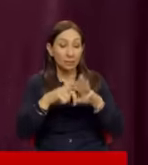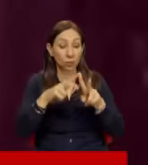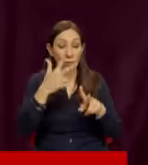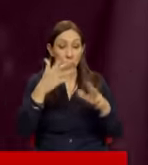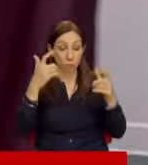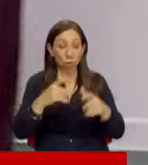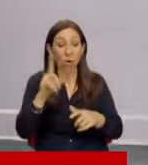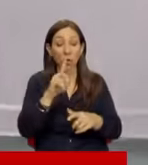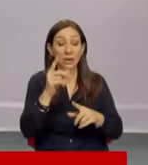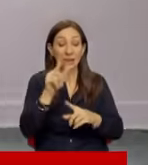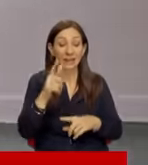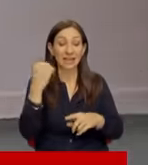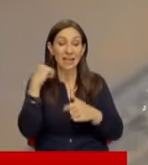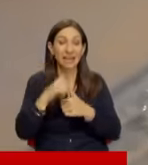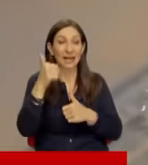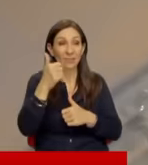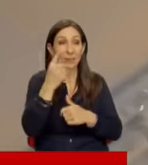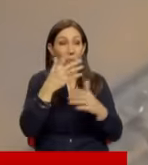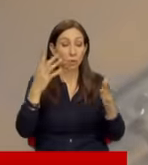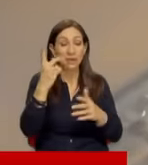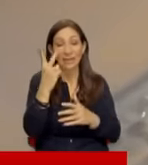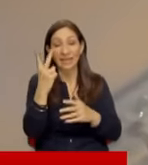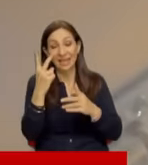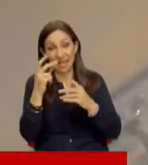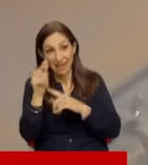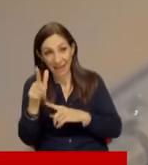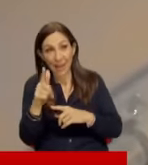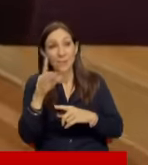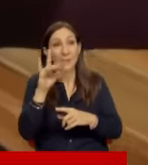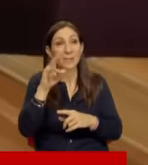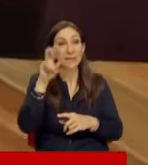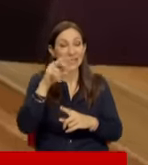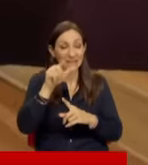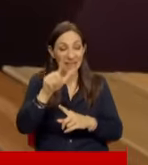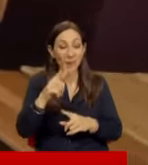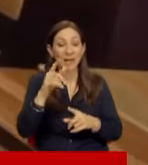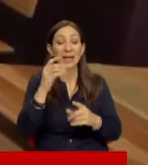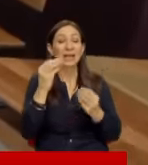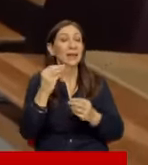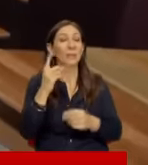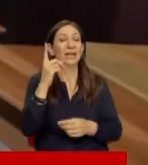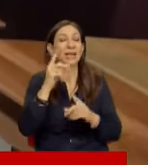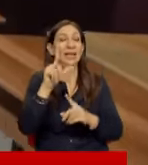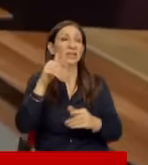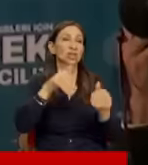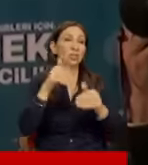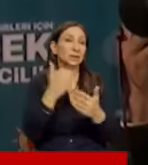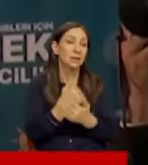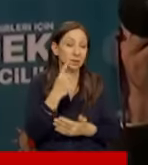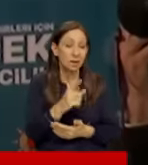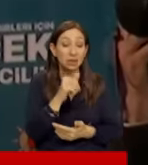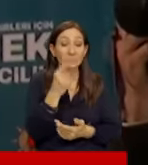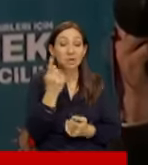büyükşehir 10 ilde, yeniden Refah Partisi 1'i büyükşehir 2 ilde, MHP 8 ilde, İYİ Parti ise 1 ilde seçimi kazandı.